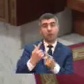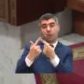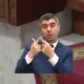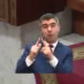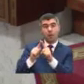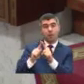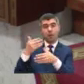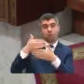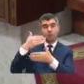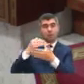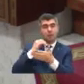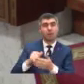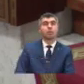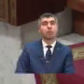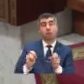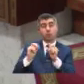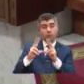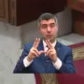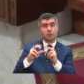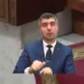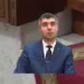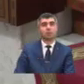سيد النائب انا تنتكلم فعلا.